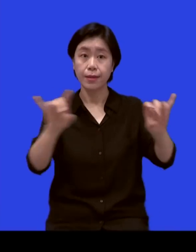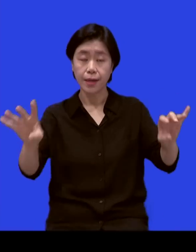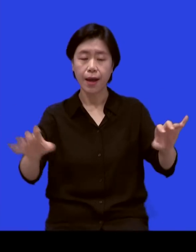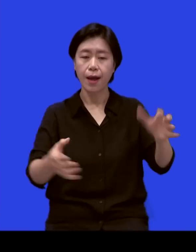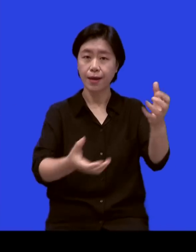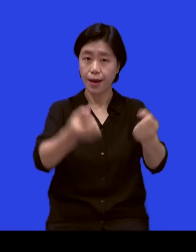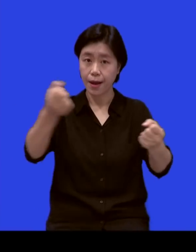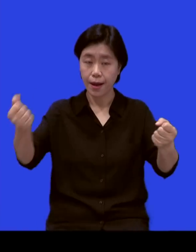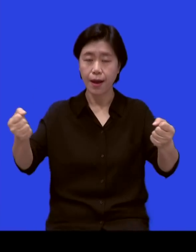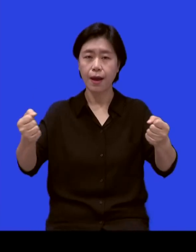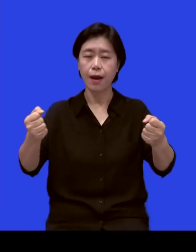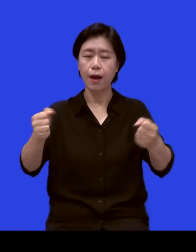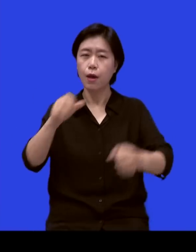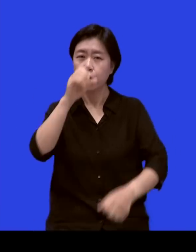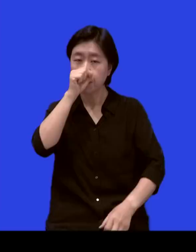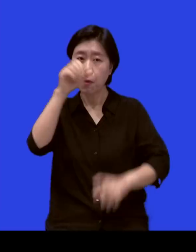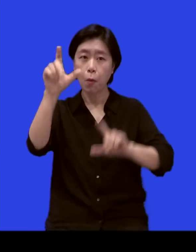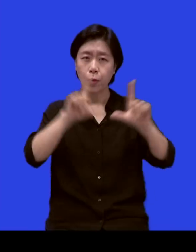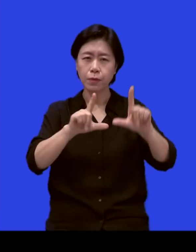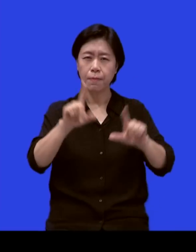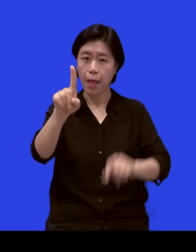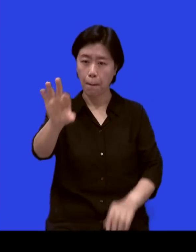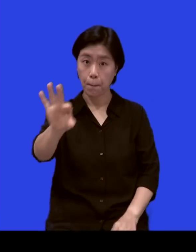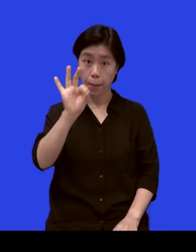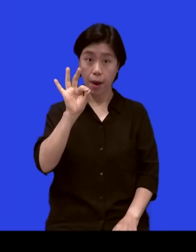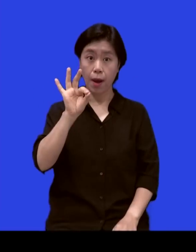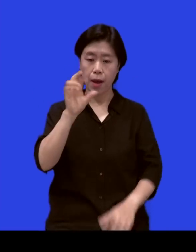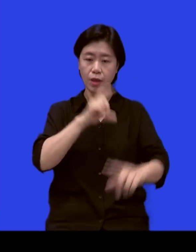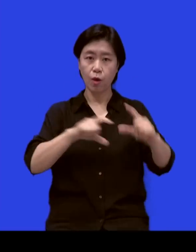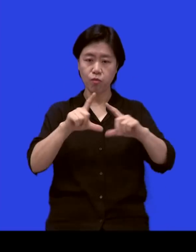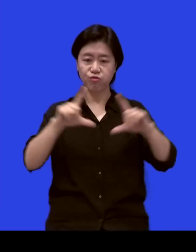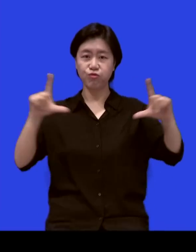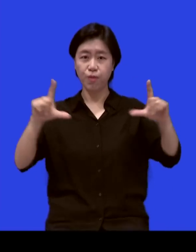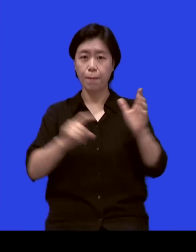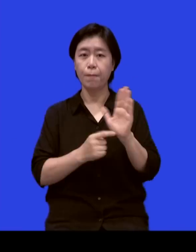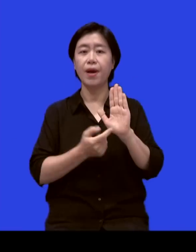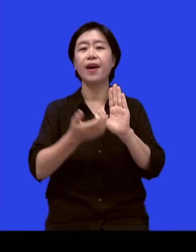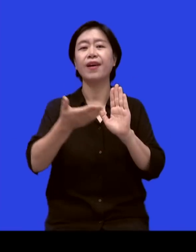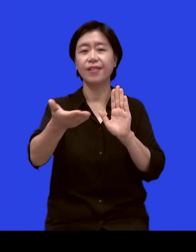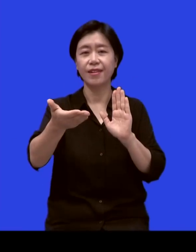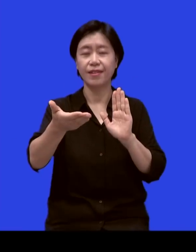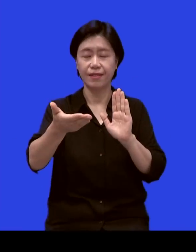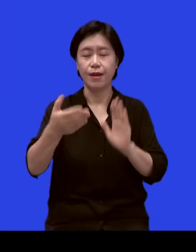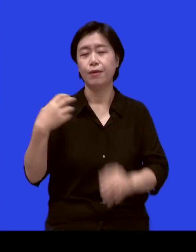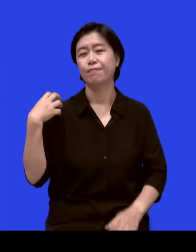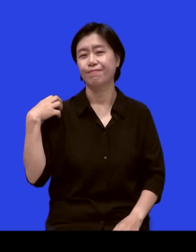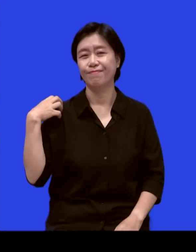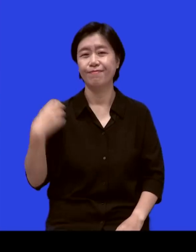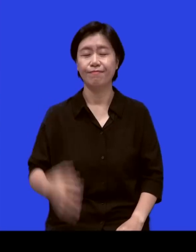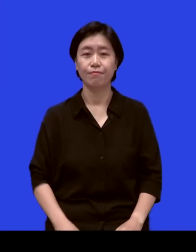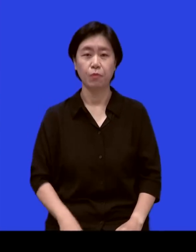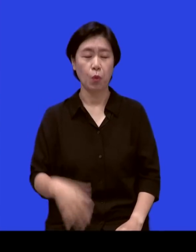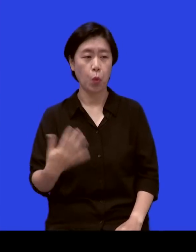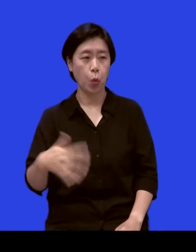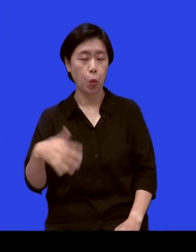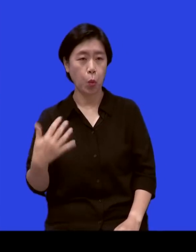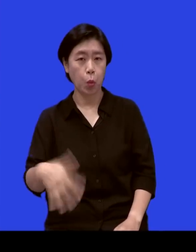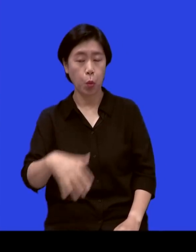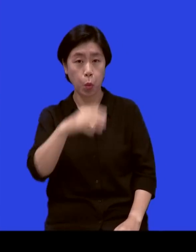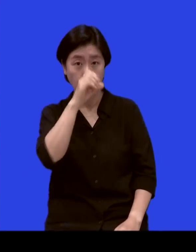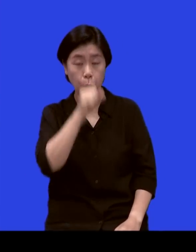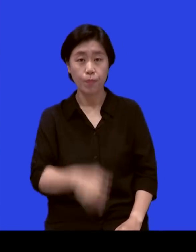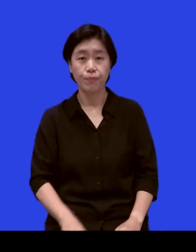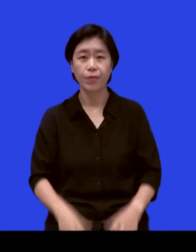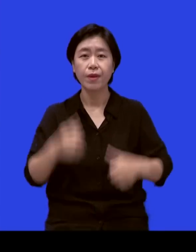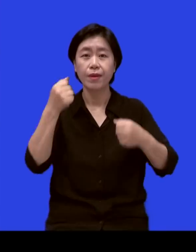네. 좀 더 부각될 수 있도록 예. 좀 이렇게 디렉팅 해주는 역할을 좀 하고 있어요. 예. 근데 뭐